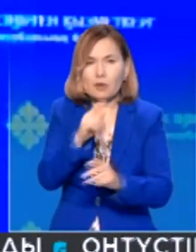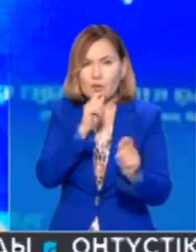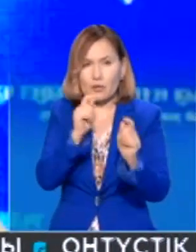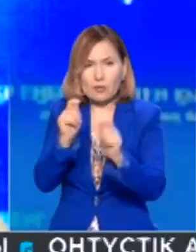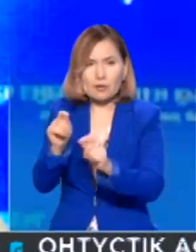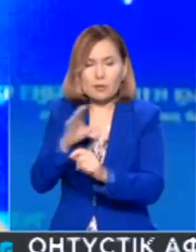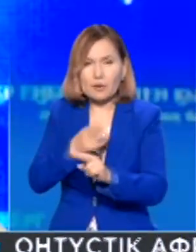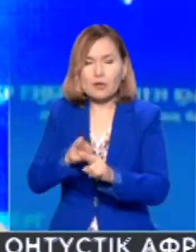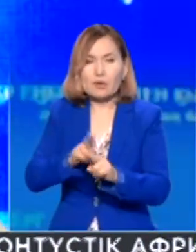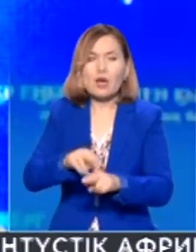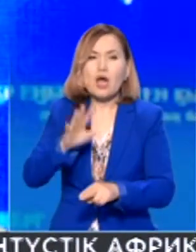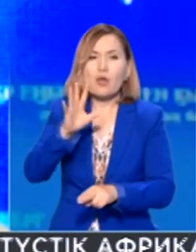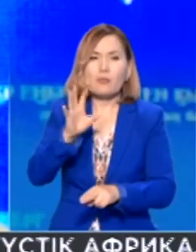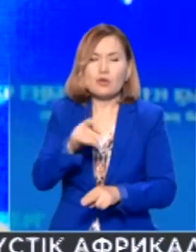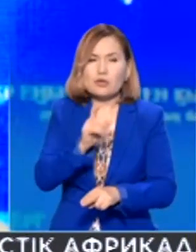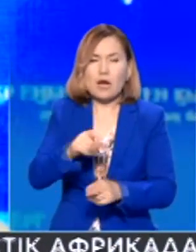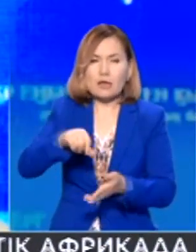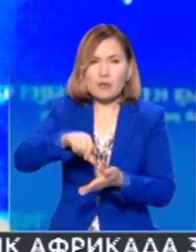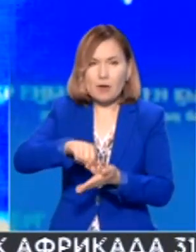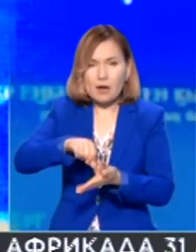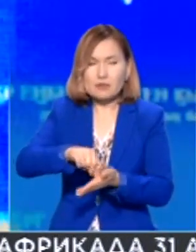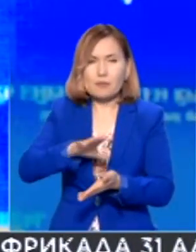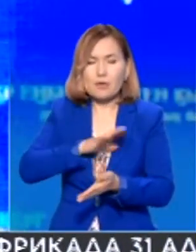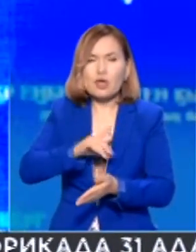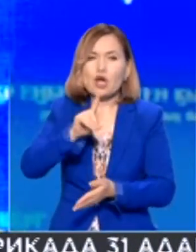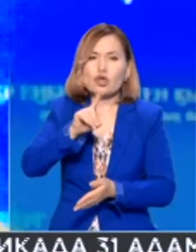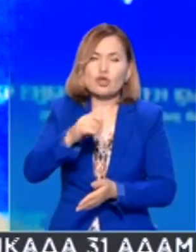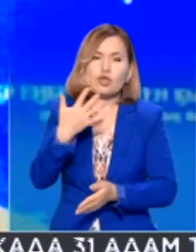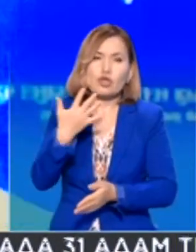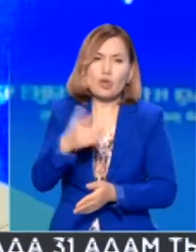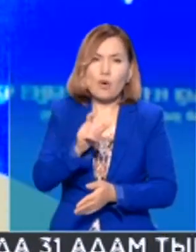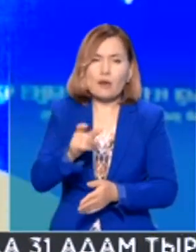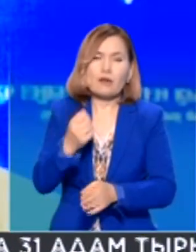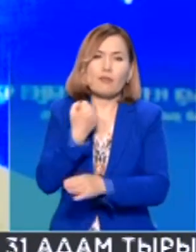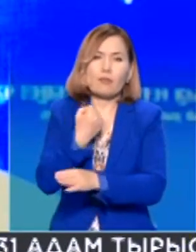іріктеп 500 адамдай негіз қатысып, соның ішінен 150-ін бүгін марапаттаудамыз ішінен.